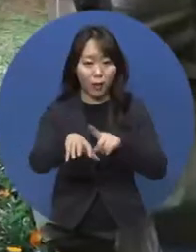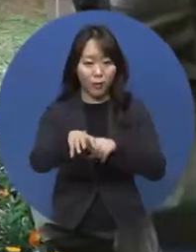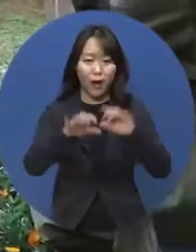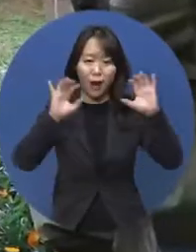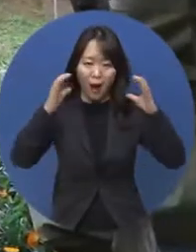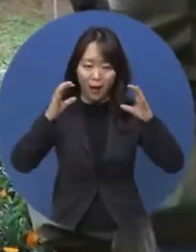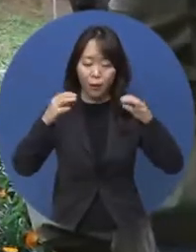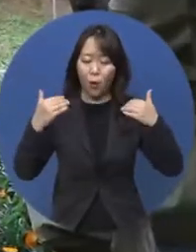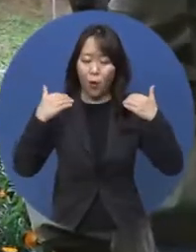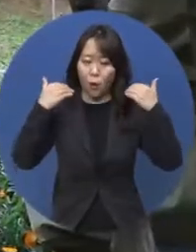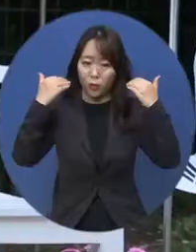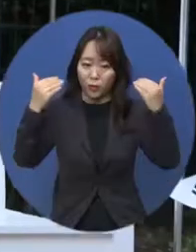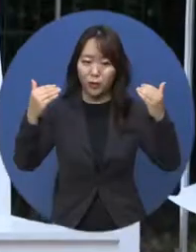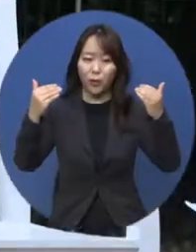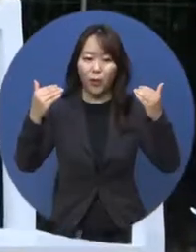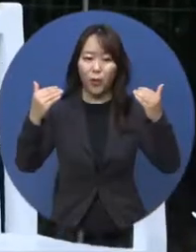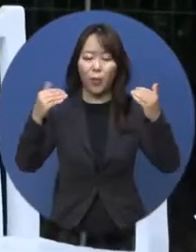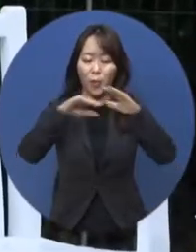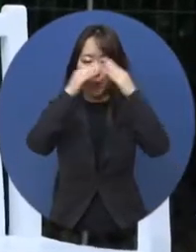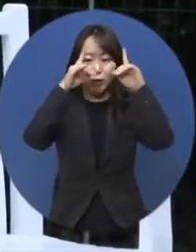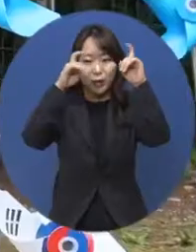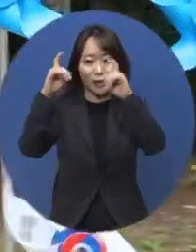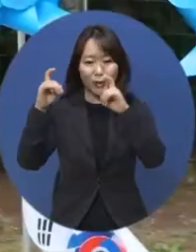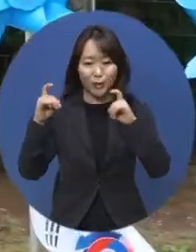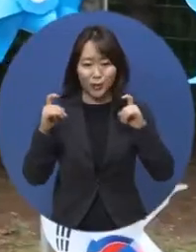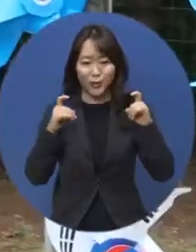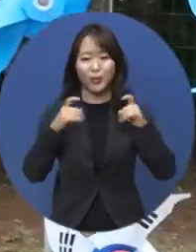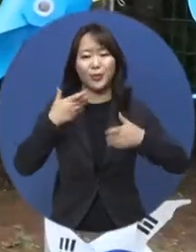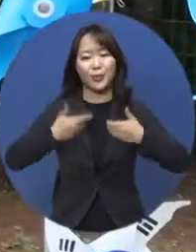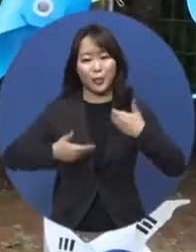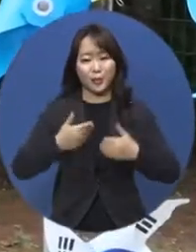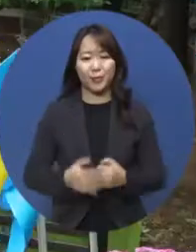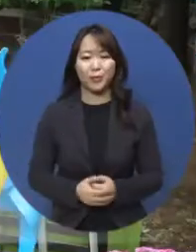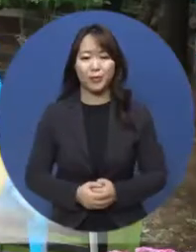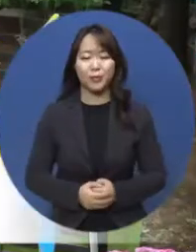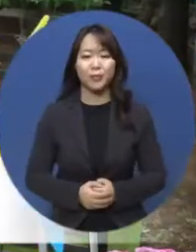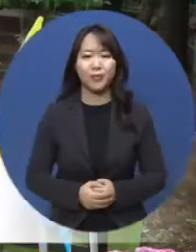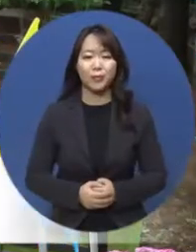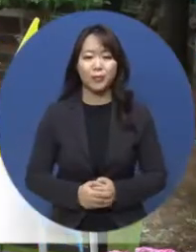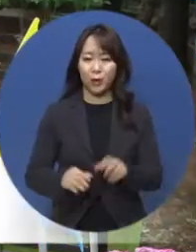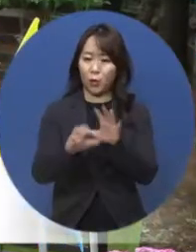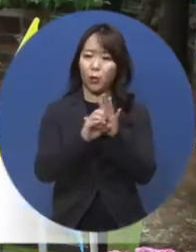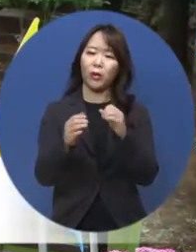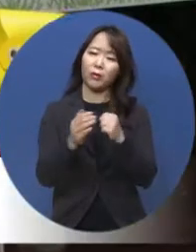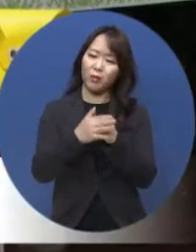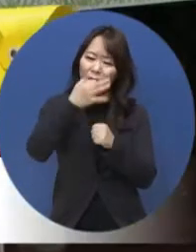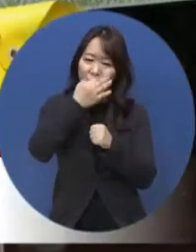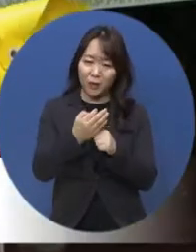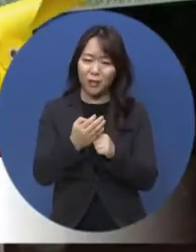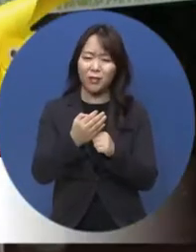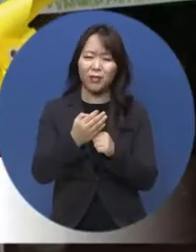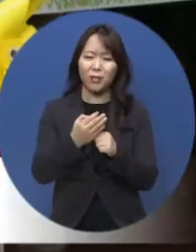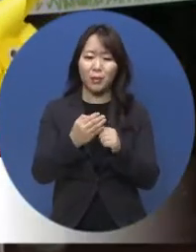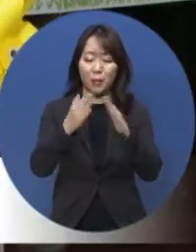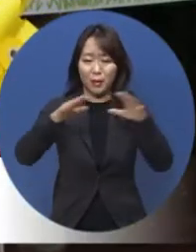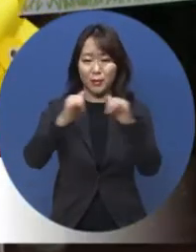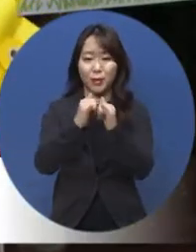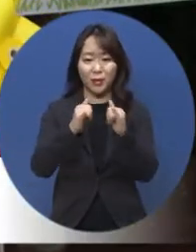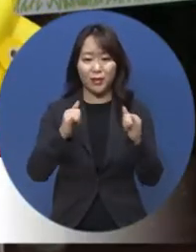아이들도 어른들도 연신 사진 찍기에 분주한 모습입니다. 코로나로 인해서 힘드신